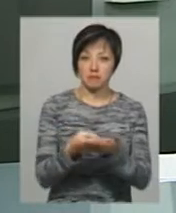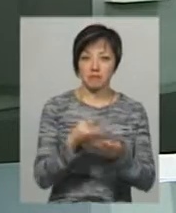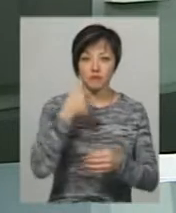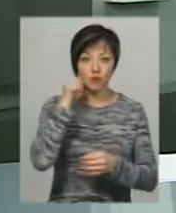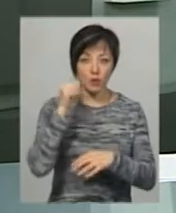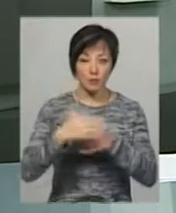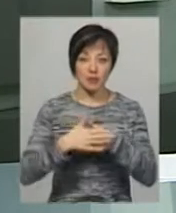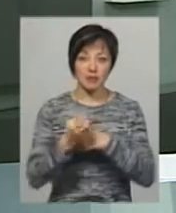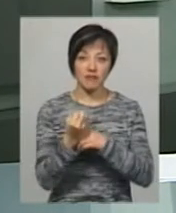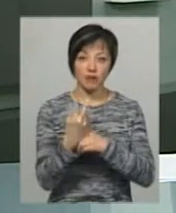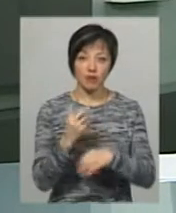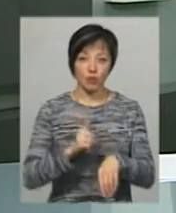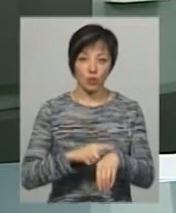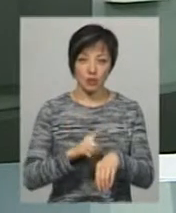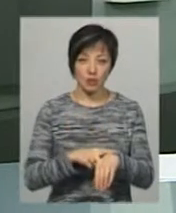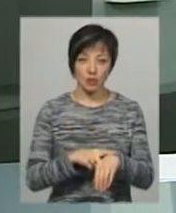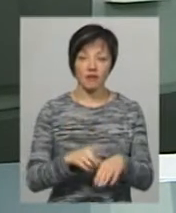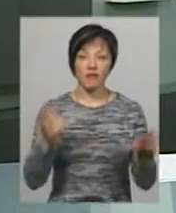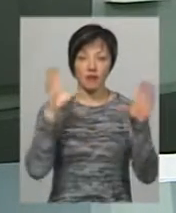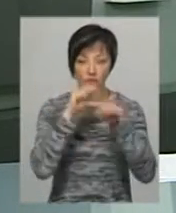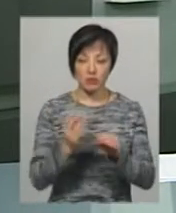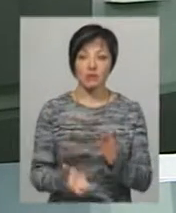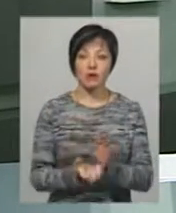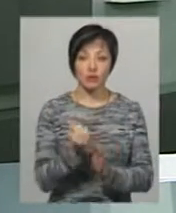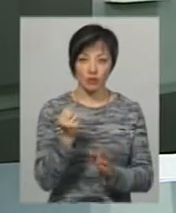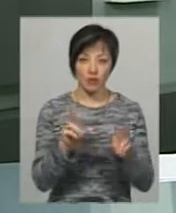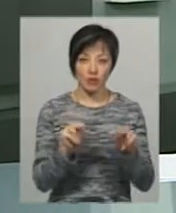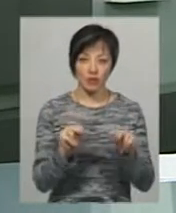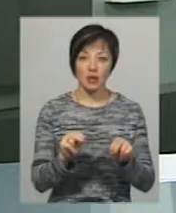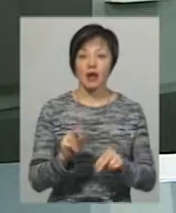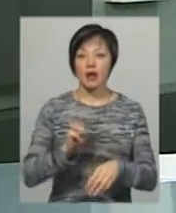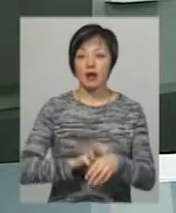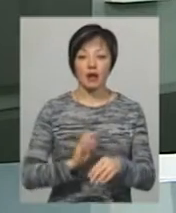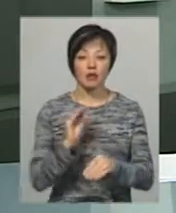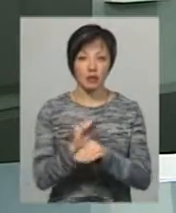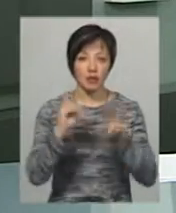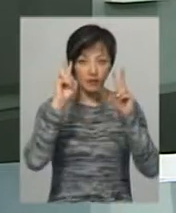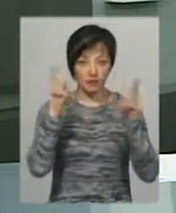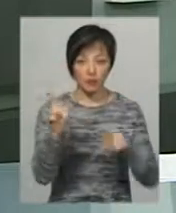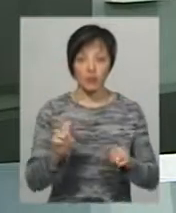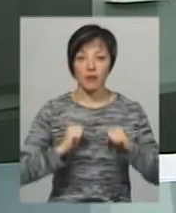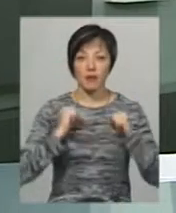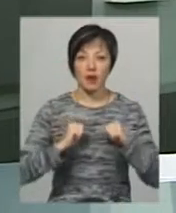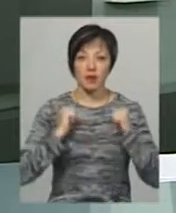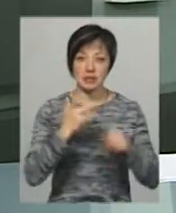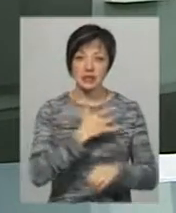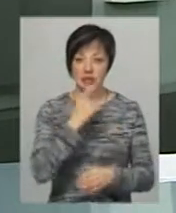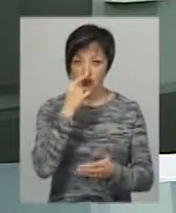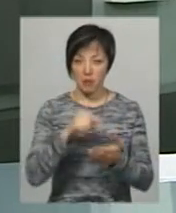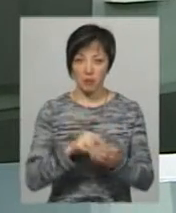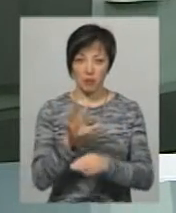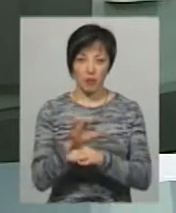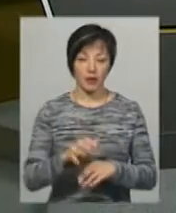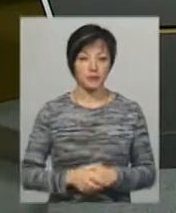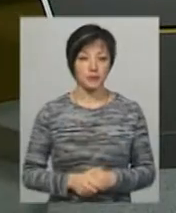вчора близько 12-ї години. Його вдалося врятувати. Кирило Чумаков додає, невідомий намагався зачепити серце собаки.